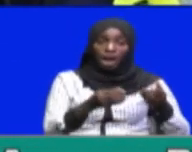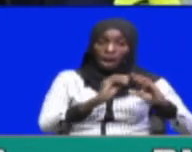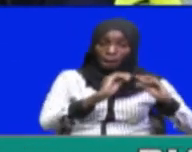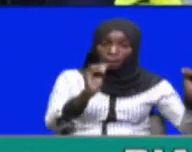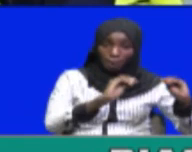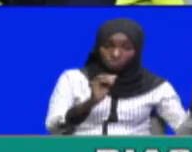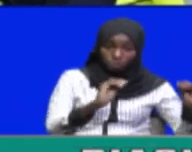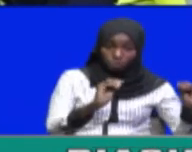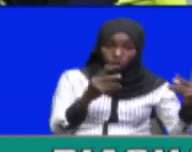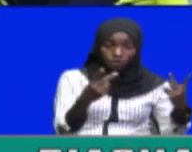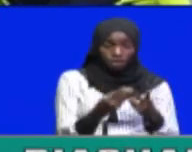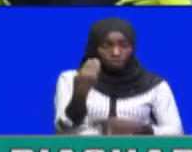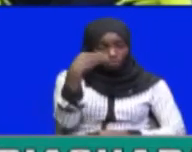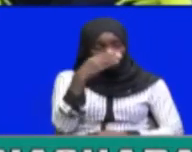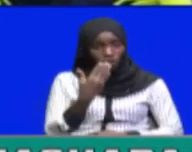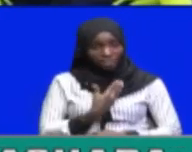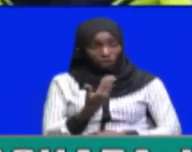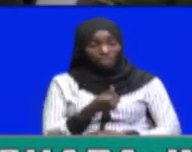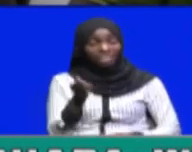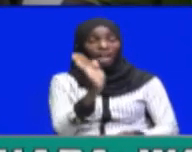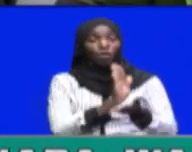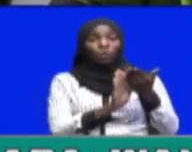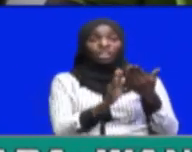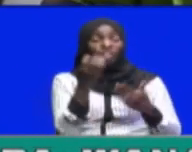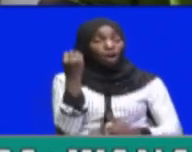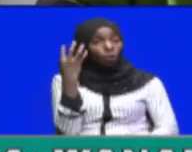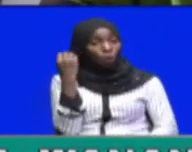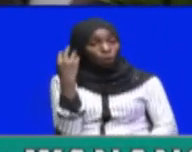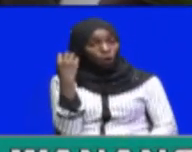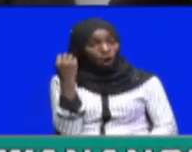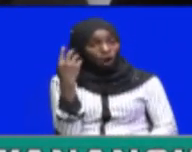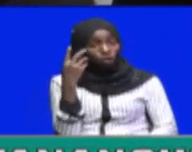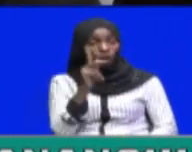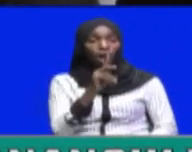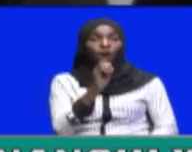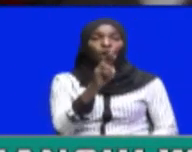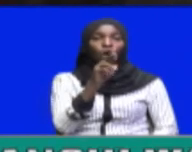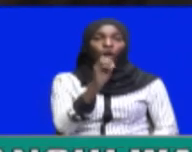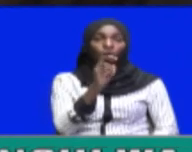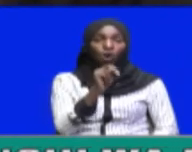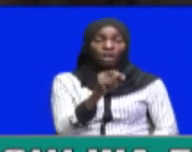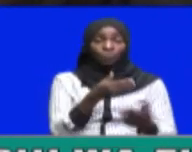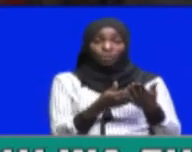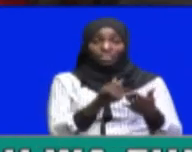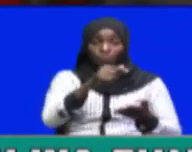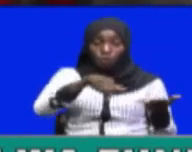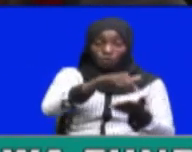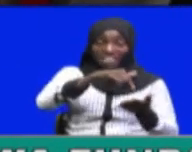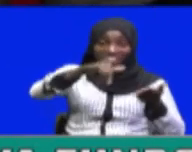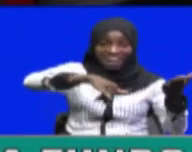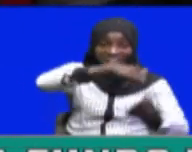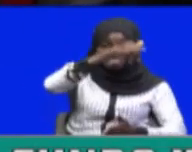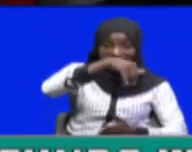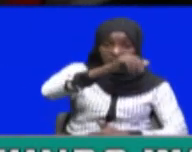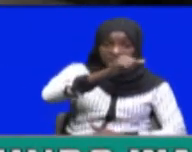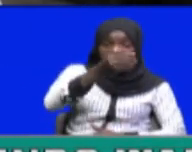mbinu za kujihifadhi na kujikinga kwa vile uwanja wa ndege ni moja ya maeneo muhimu yanayopokea wageni kutoka mataifa